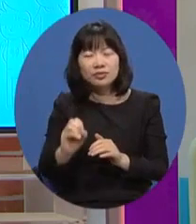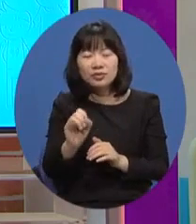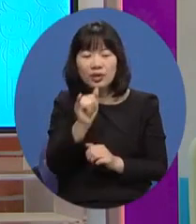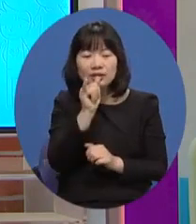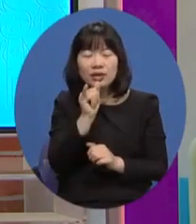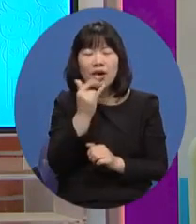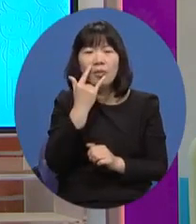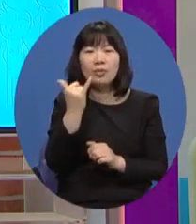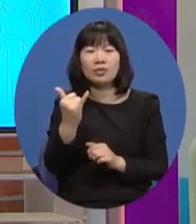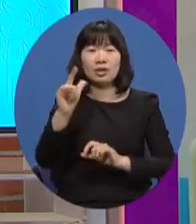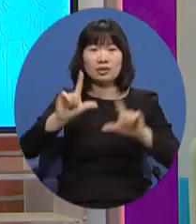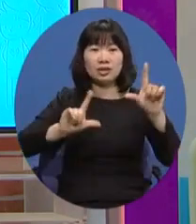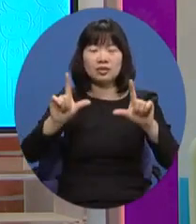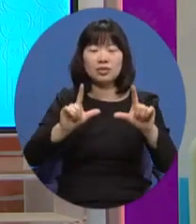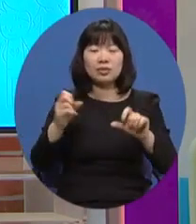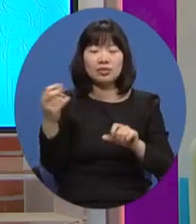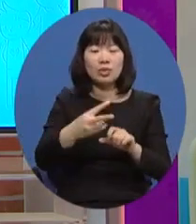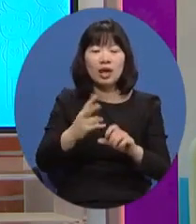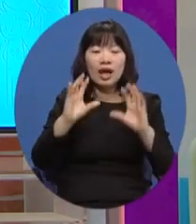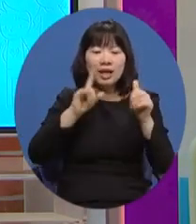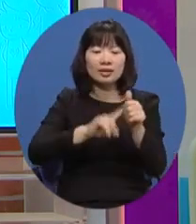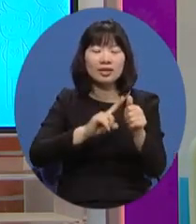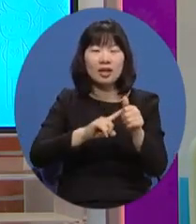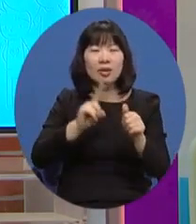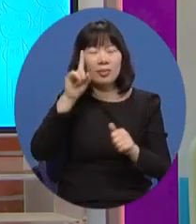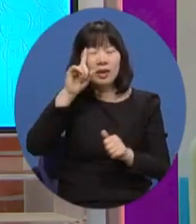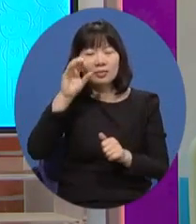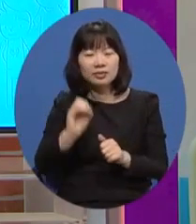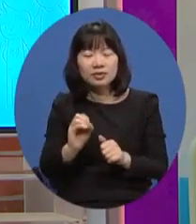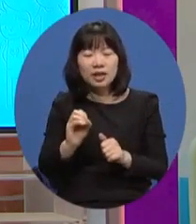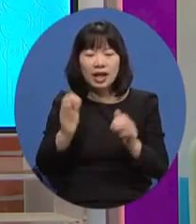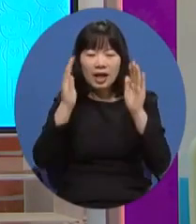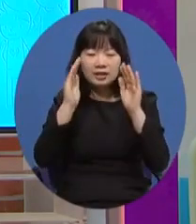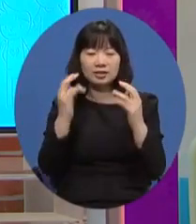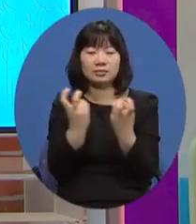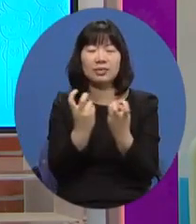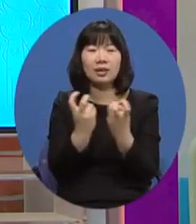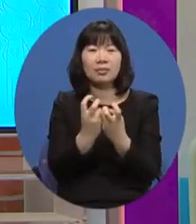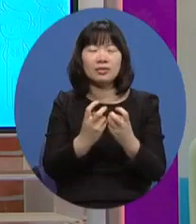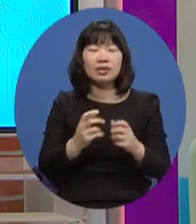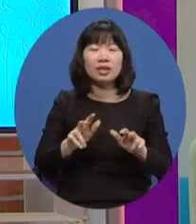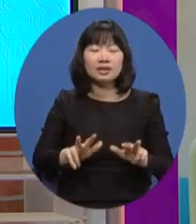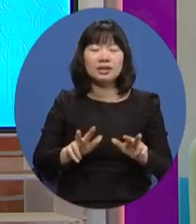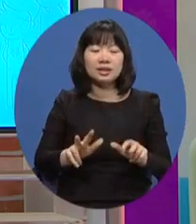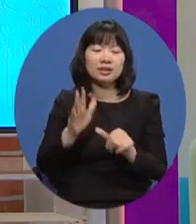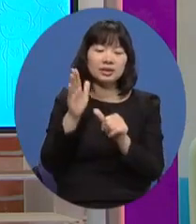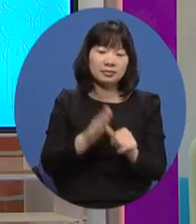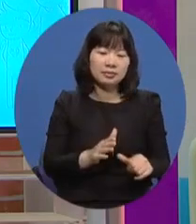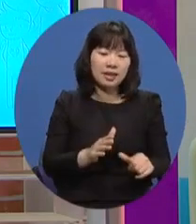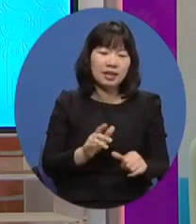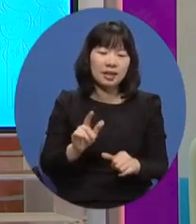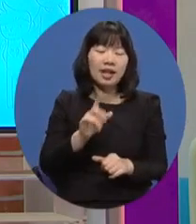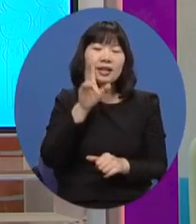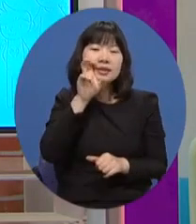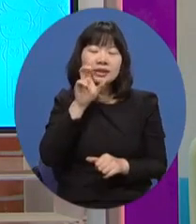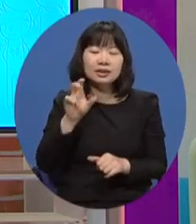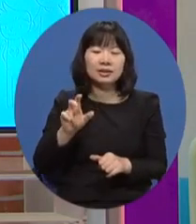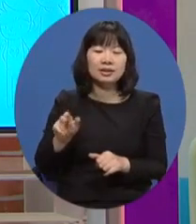완벽주의적인 부모의 태도 내지는 아이도 완벽주의적인 학습 태도는요. 이게 실패로 가는